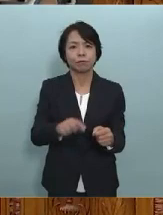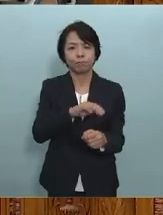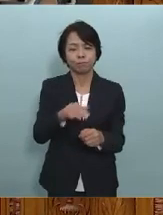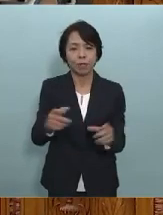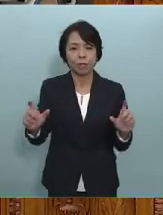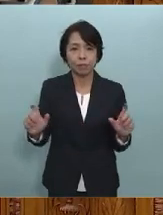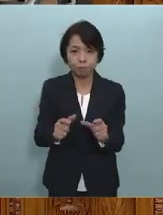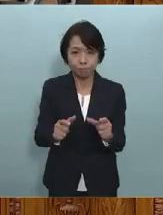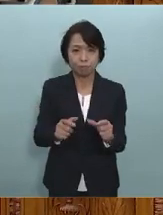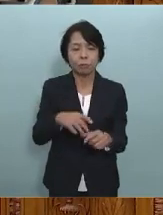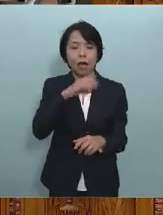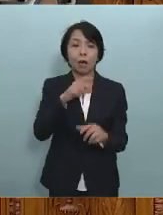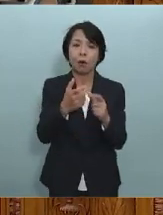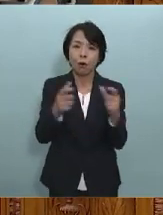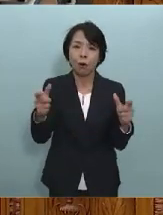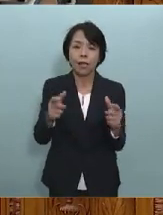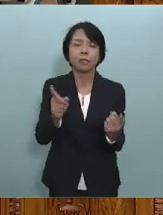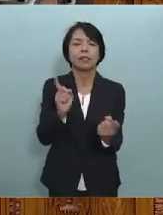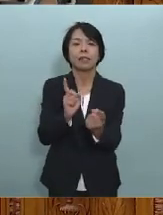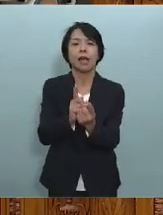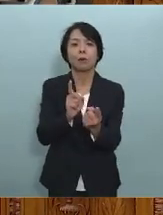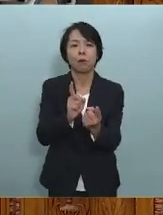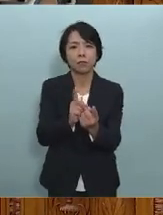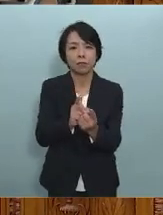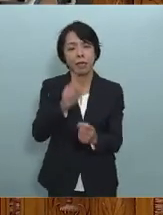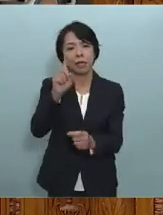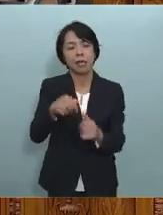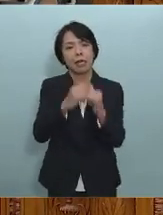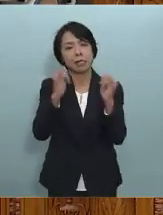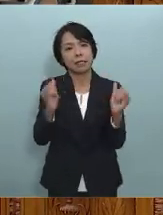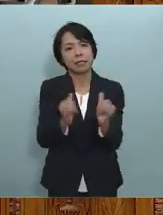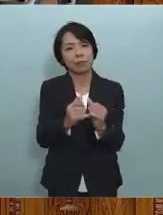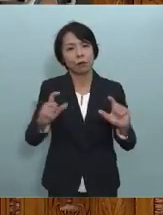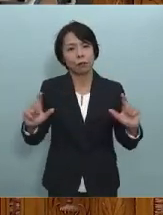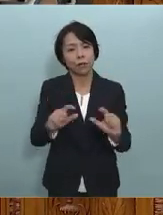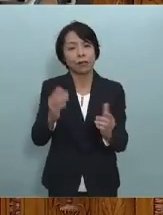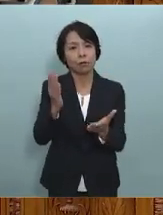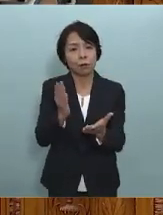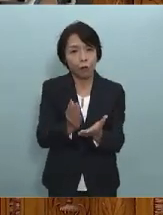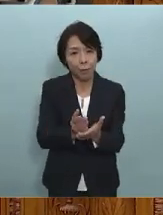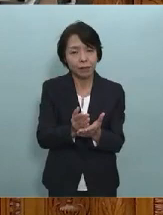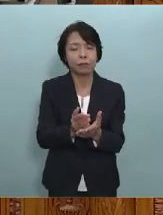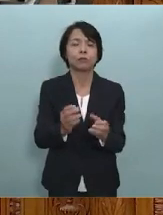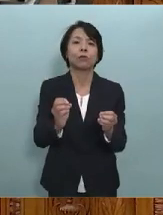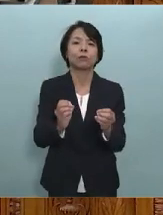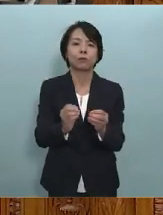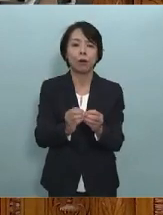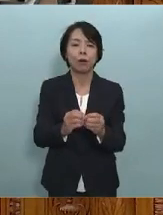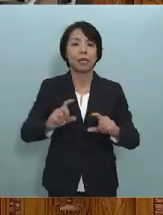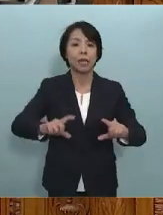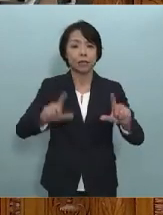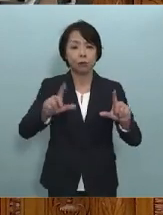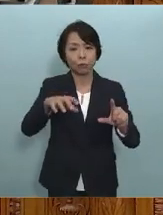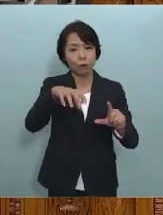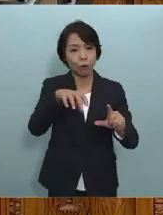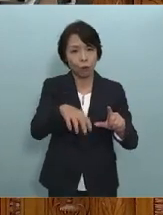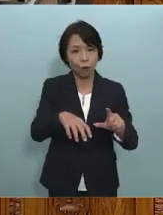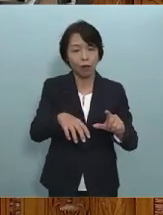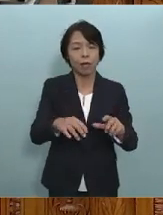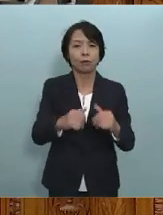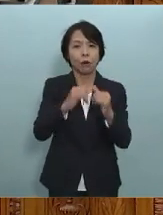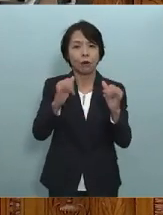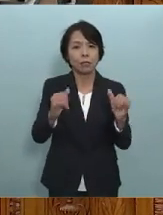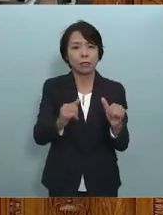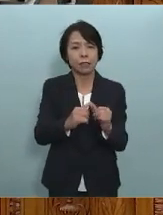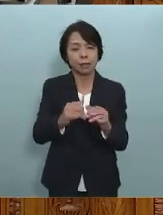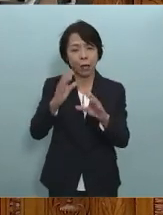化の進展に的確に対応し人口の減少に歯止めをかけるとともに東京への人口の